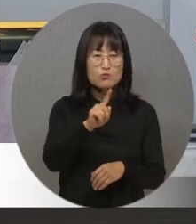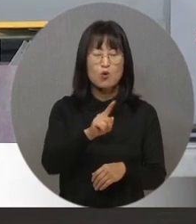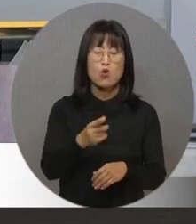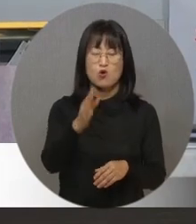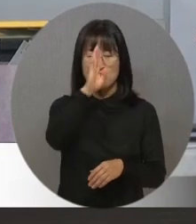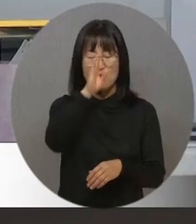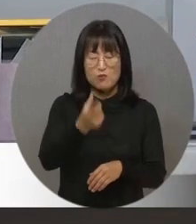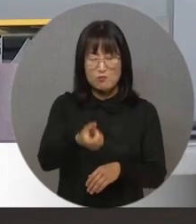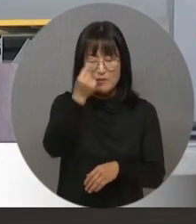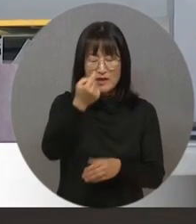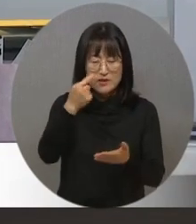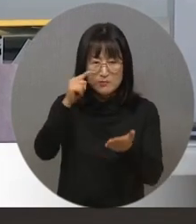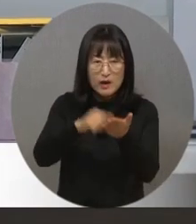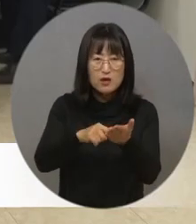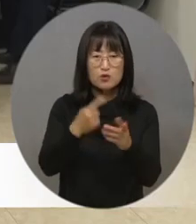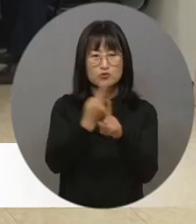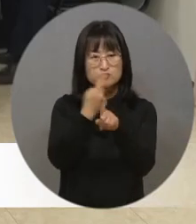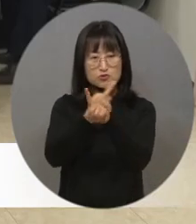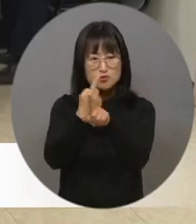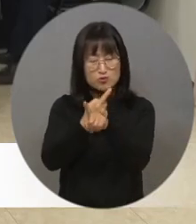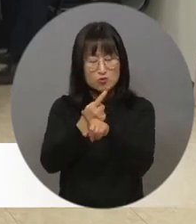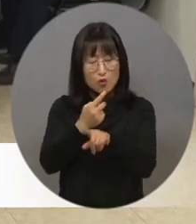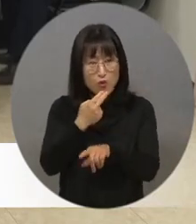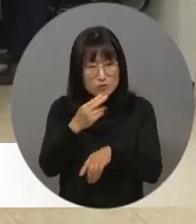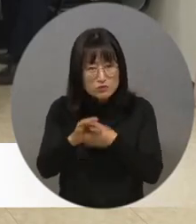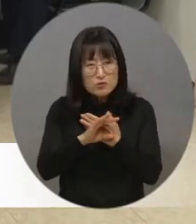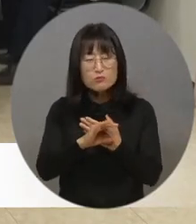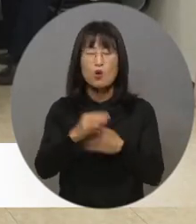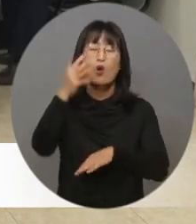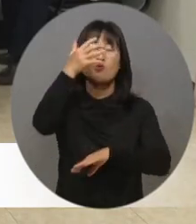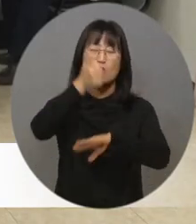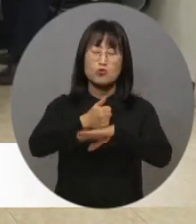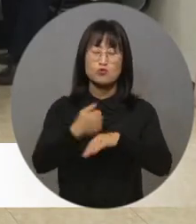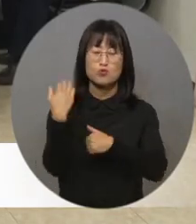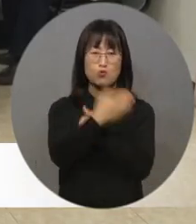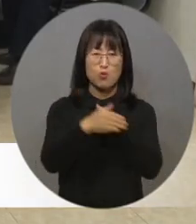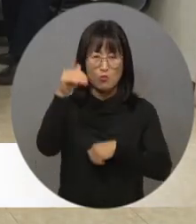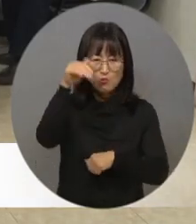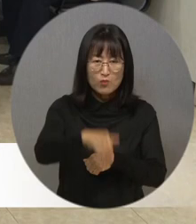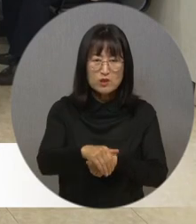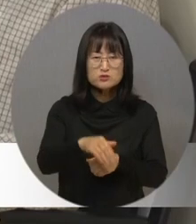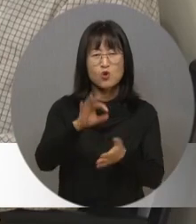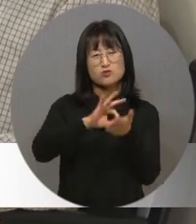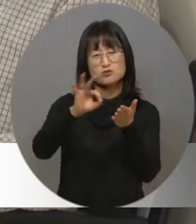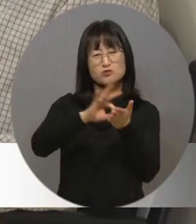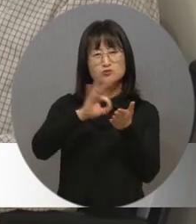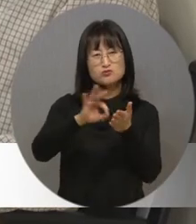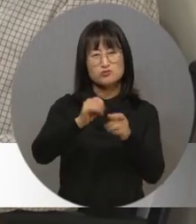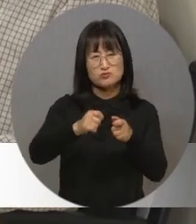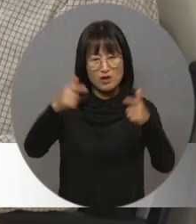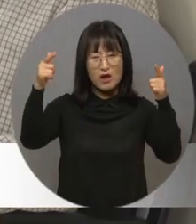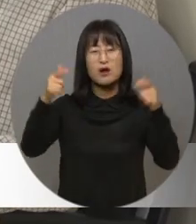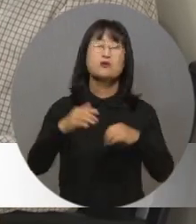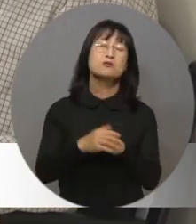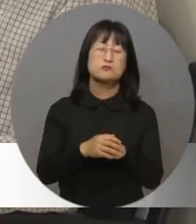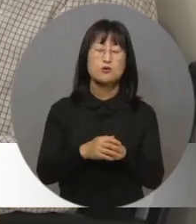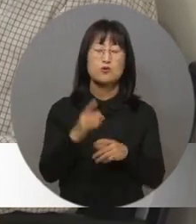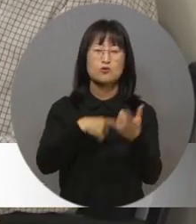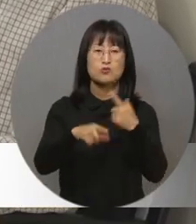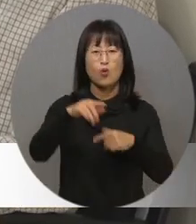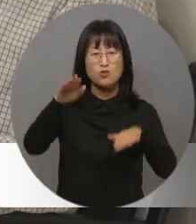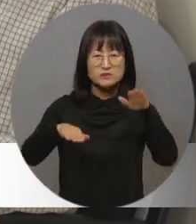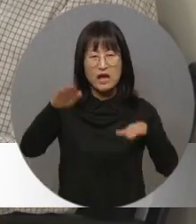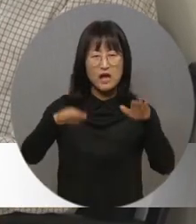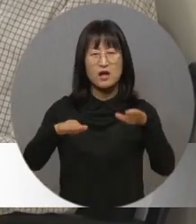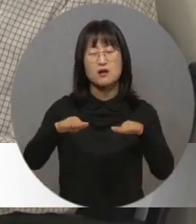발견과 치료가 제때 이루어지지 않으면 건강 악화로 이어지고 의료비 지출 증가로 인해 소득 불평등으로 이어질 수 있는